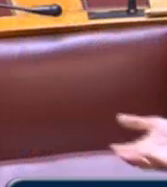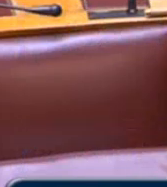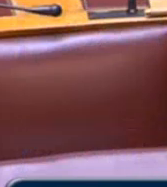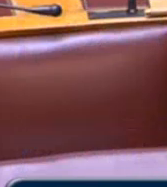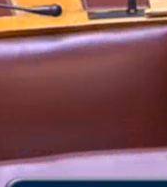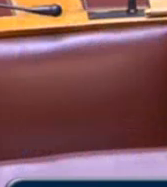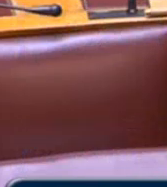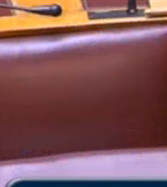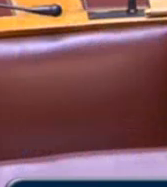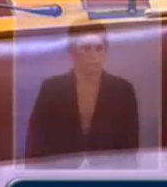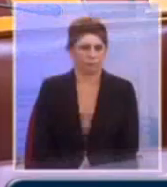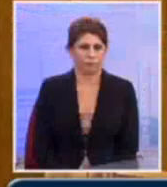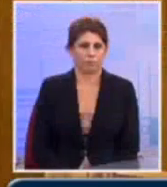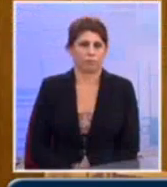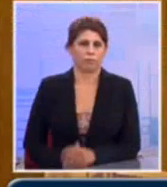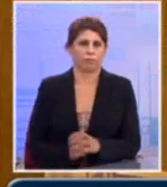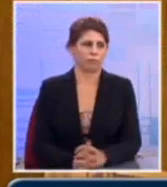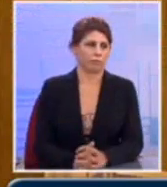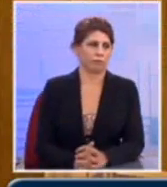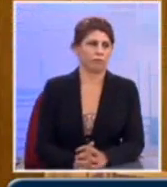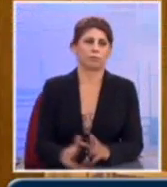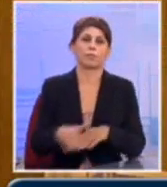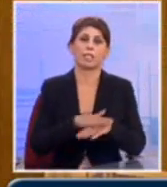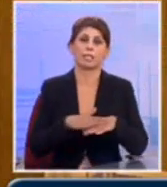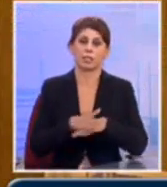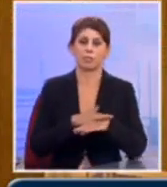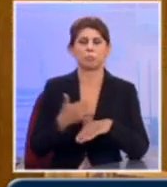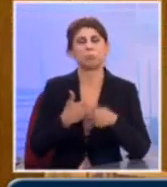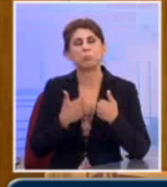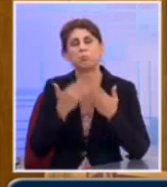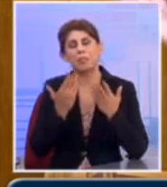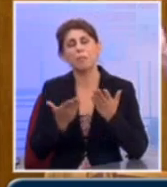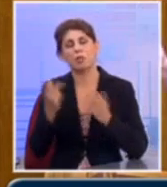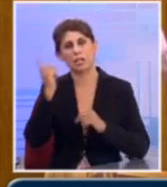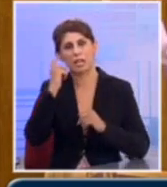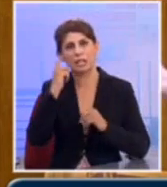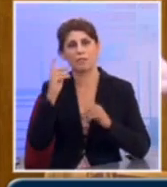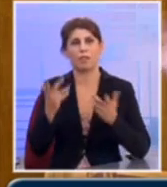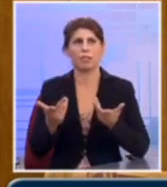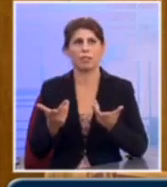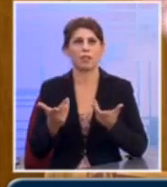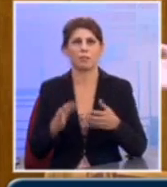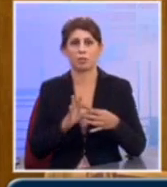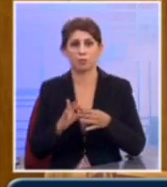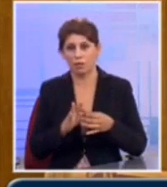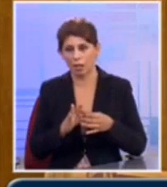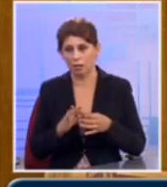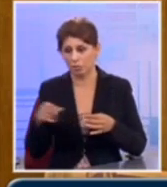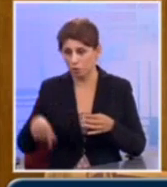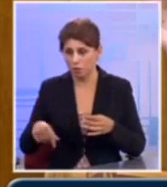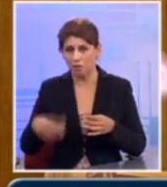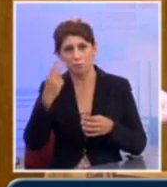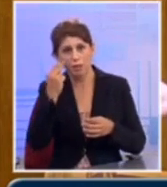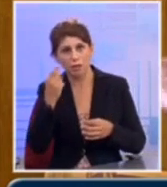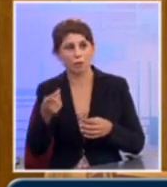δύο μέρες μα συγγνώμη συγγνώμη εγώ δεν μπόρεσα να καταλάβω δηλαδή και με τους συνεργάτες μου οι οποίοι είναι εδώ και